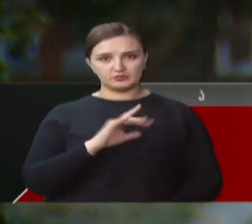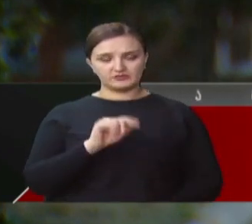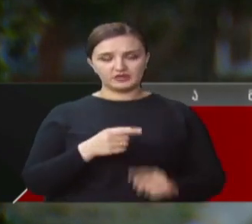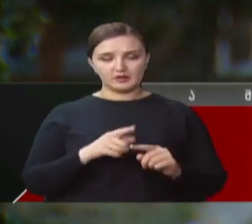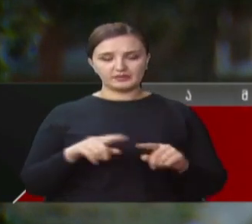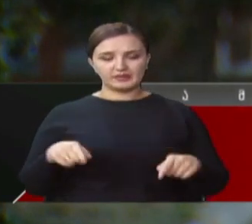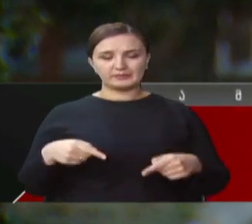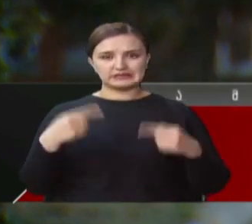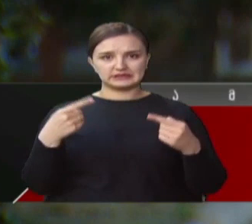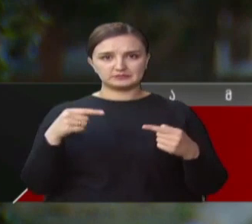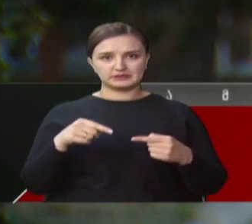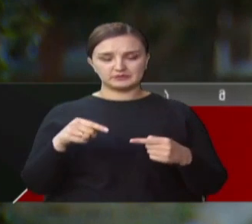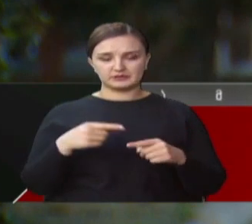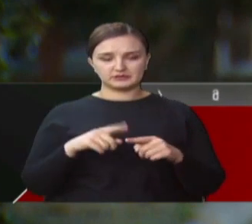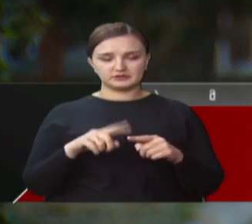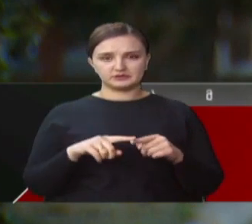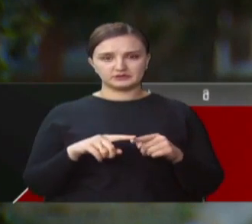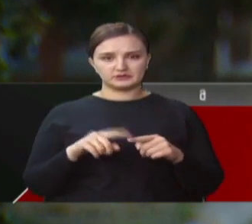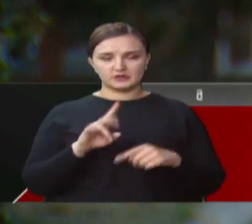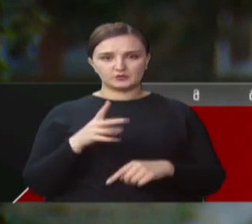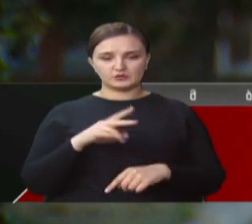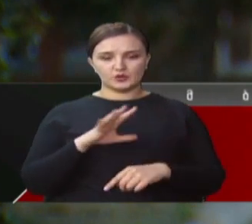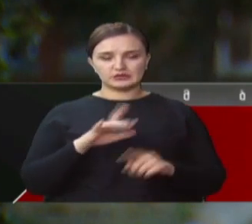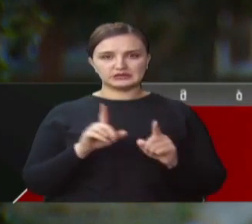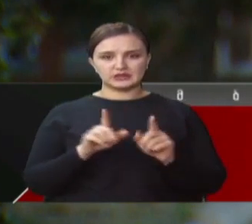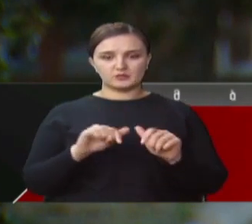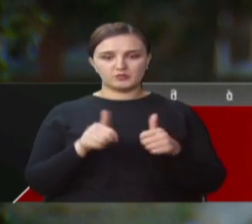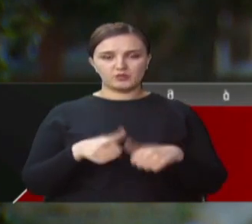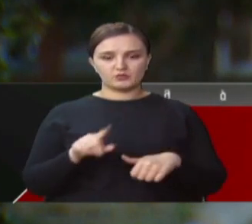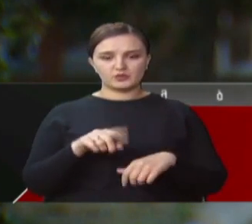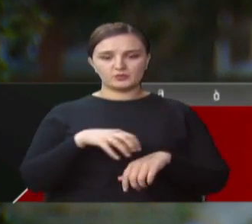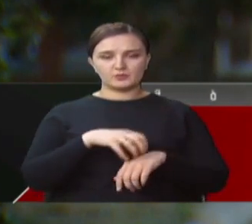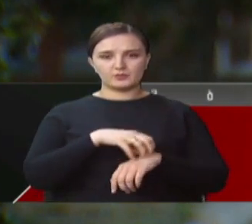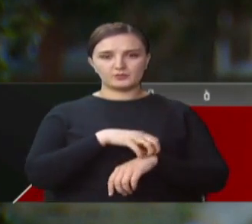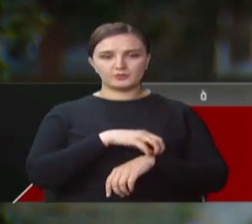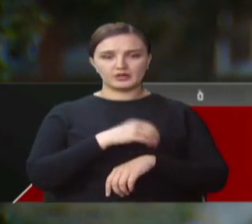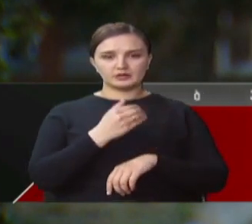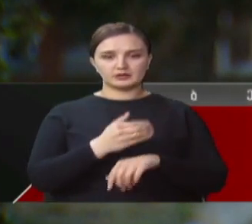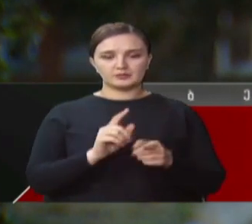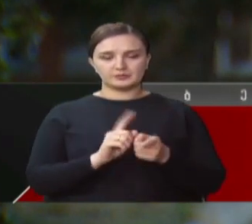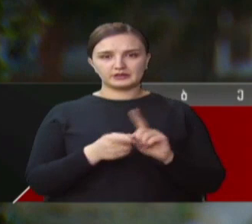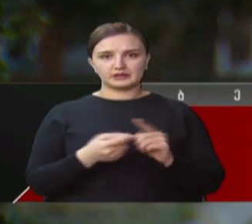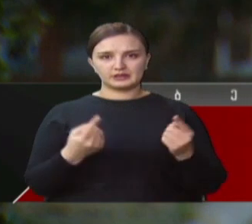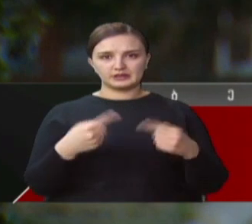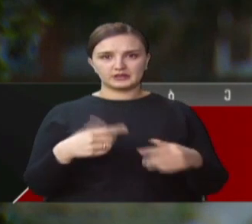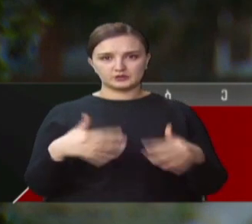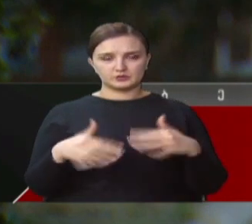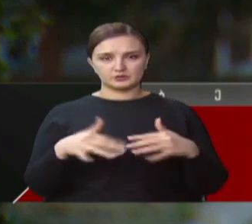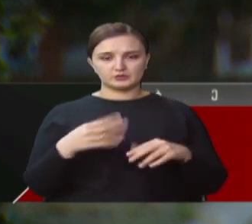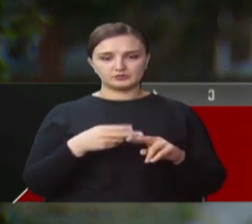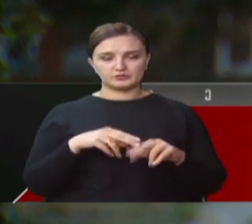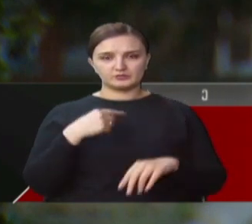ამ დაპირისპირებას არ მიეცეს ისეთი სახე, რომ პარტია პირიქით დასუსტდეს. ამიტომ მე ვფიქრობ,